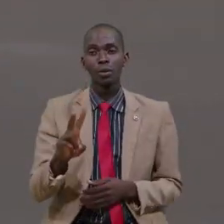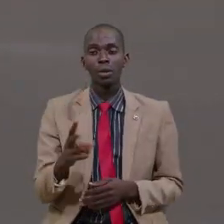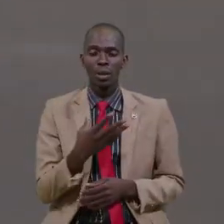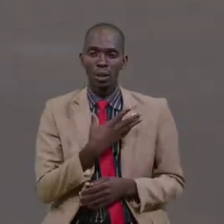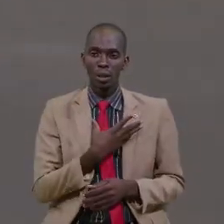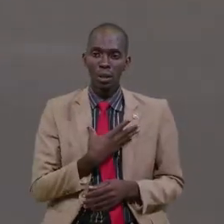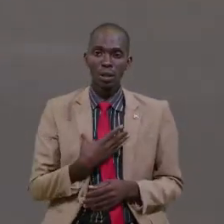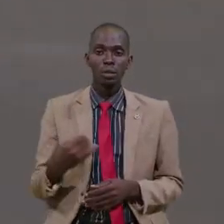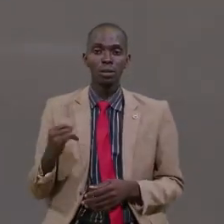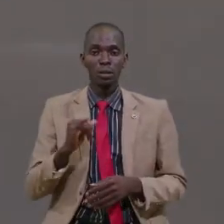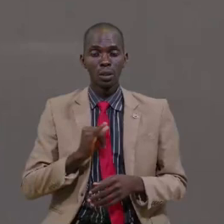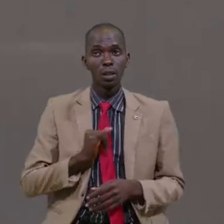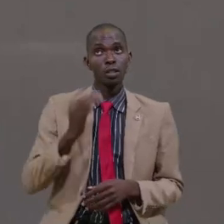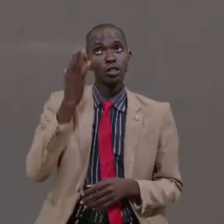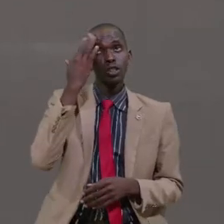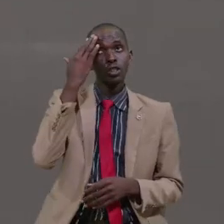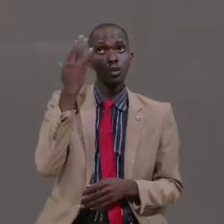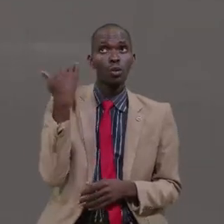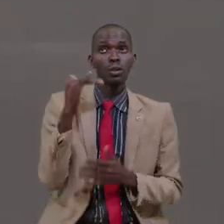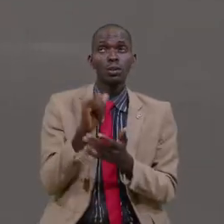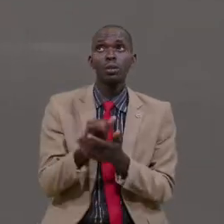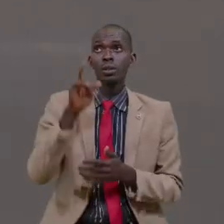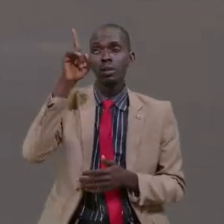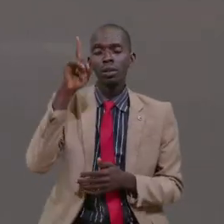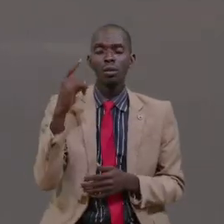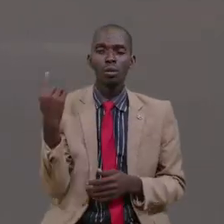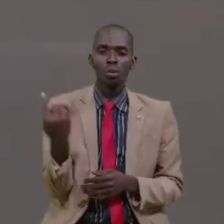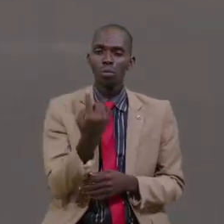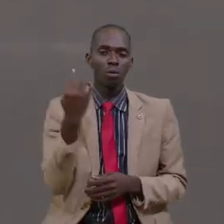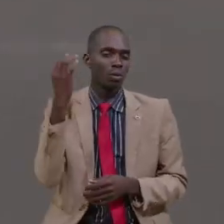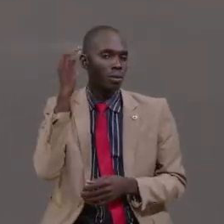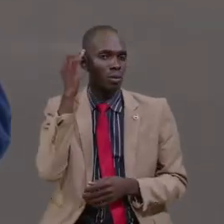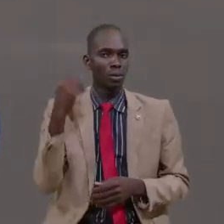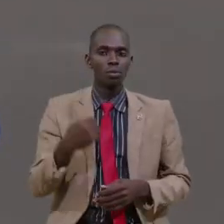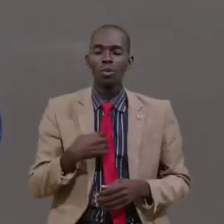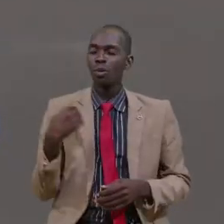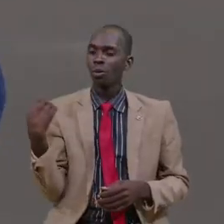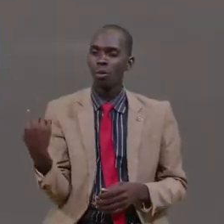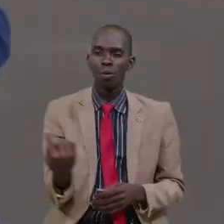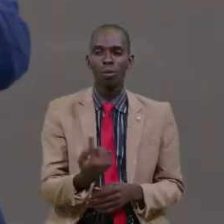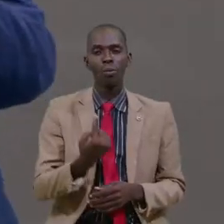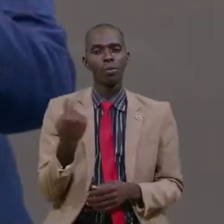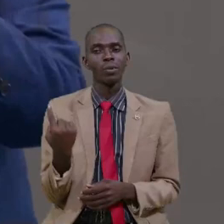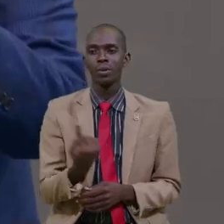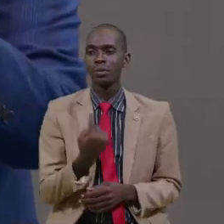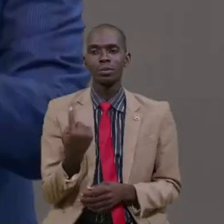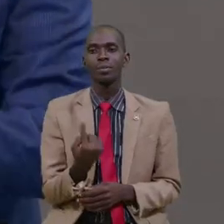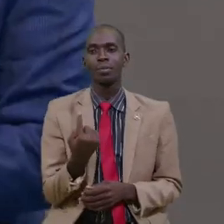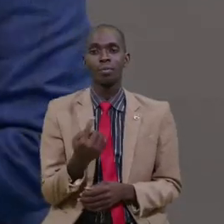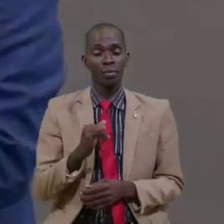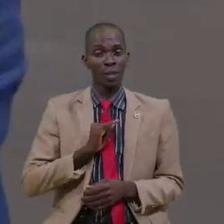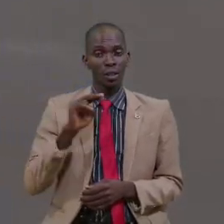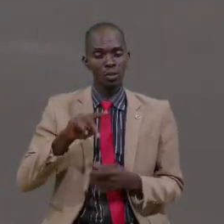Pour moi, je savais que tu m'exauces toujours. » Toujours,